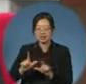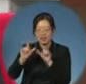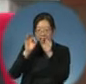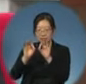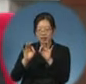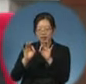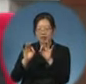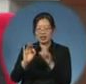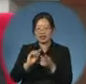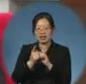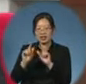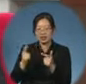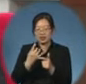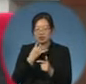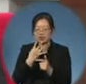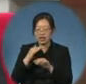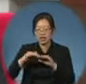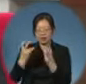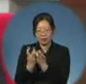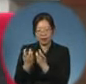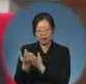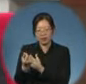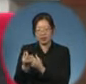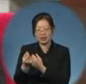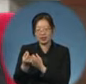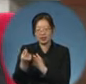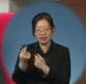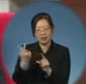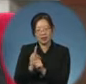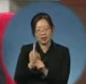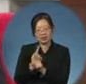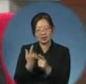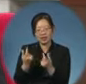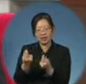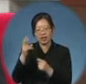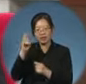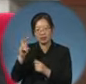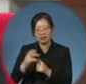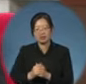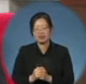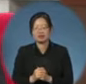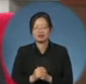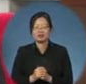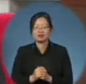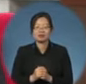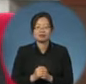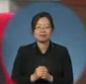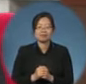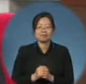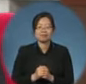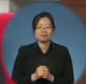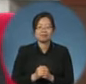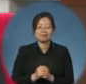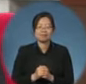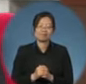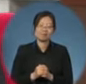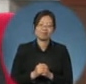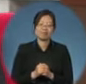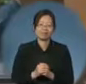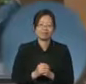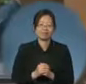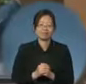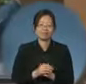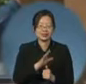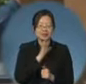그런 그런 거죠 근데 이제 그렇게 확 가는 거 같지가 않고 찾고 춤 되고